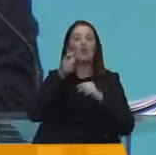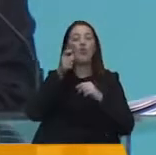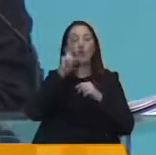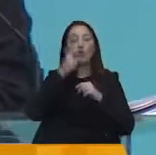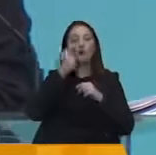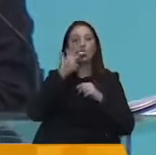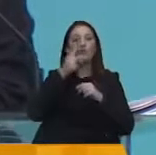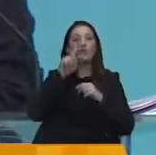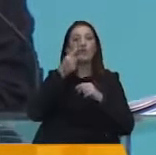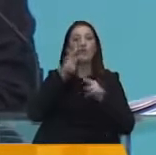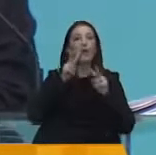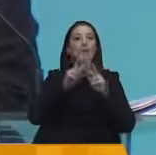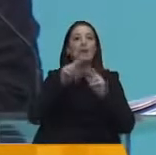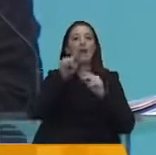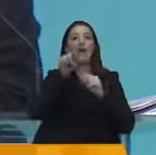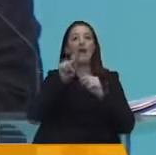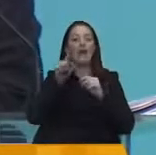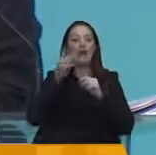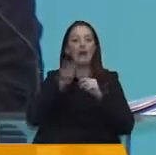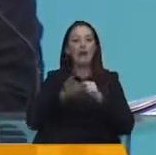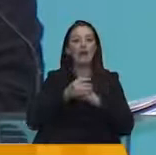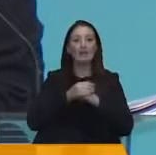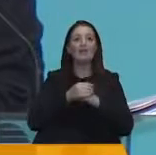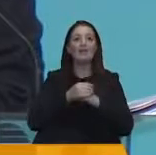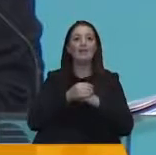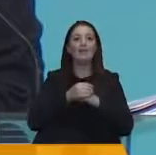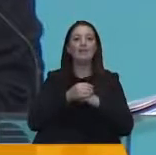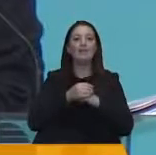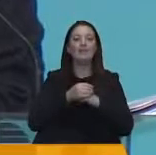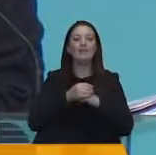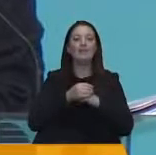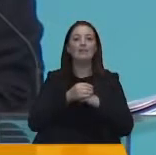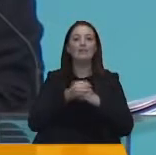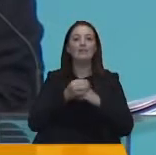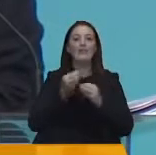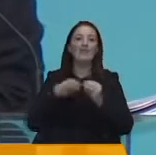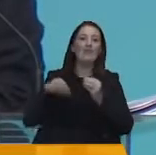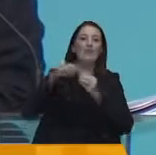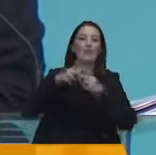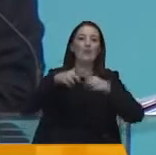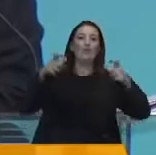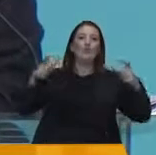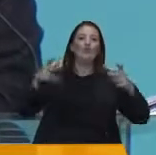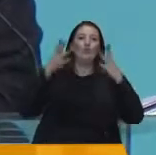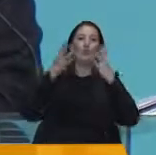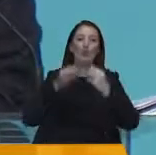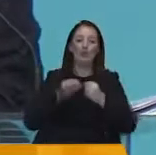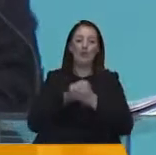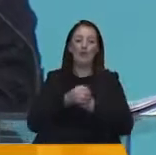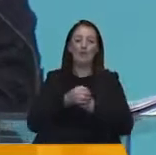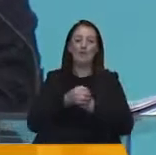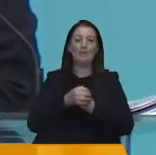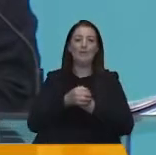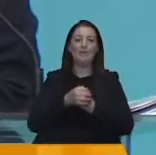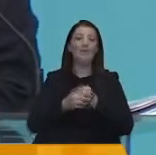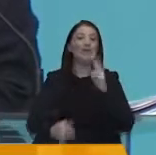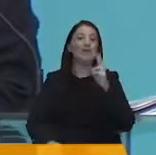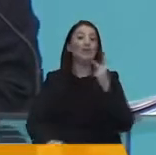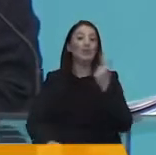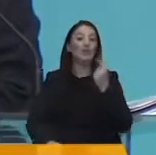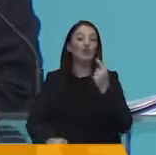93 bin metrekarelik alana çıkmış olacak. Yani